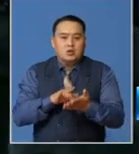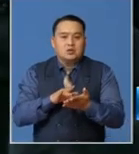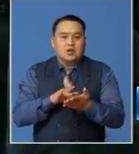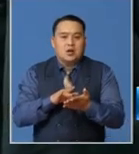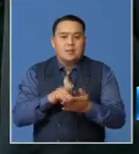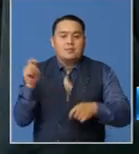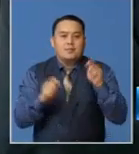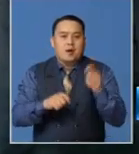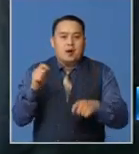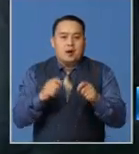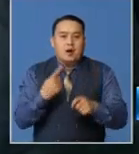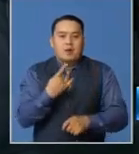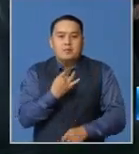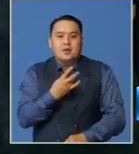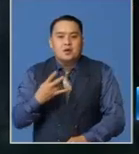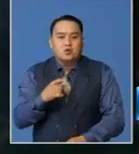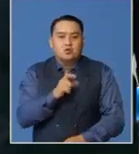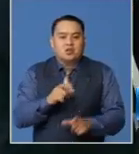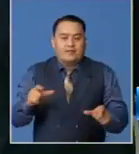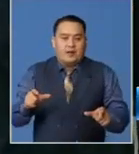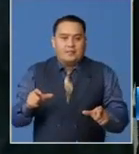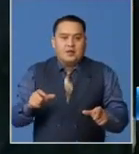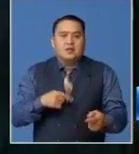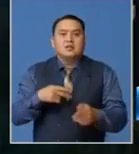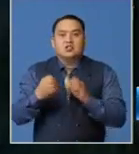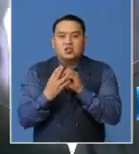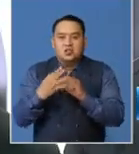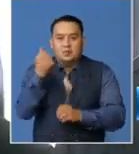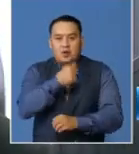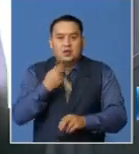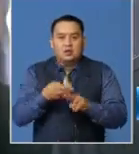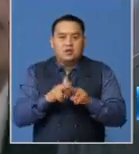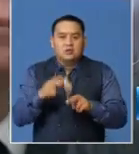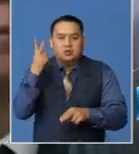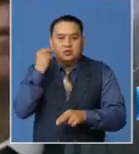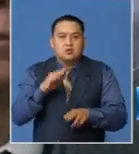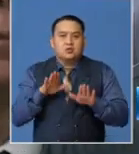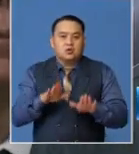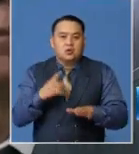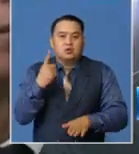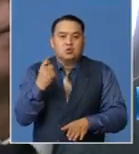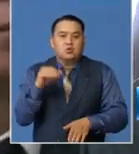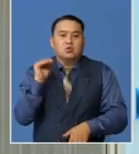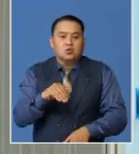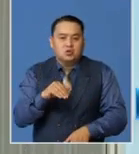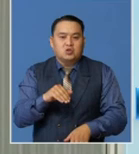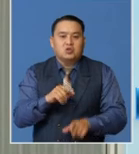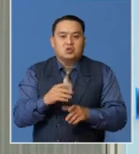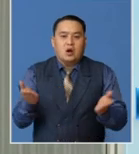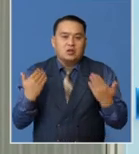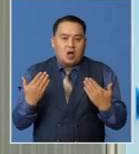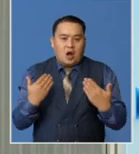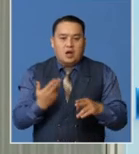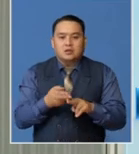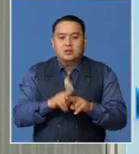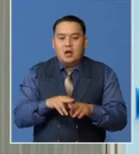посетило свыше одного миллиона туристов а в 2014 эта цифра была лишь в районе ста тысяч отдыхающих